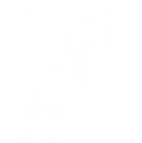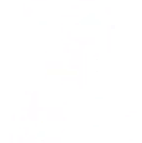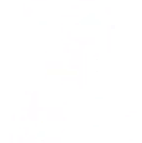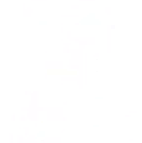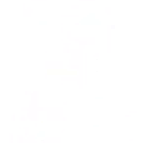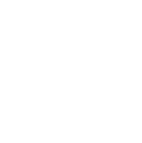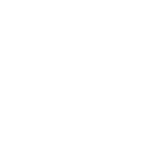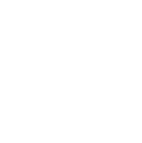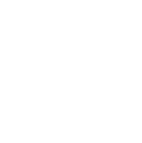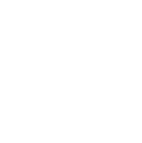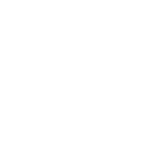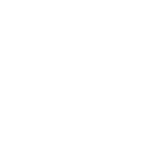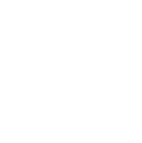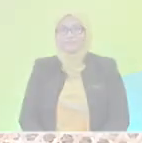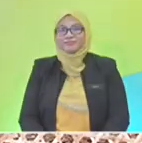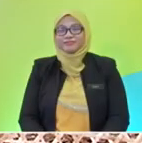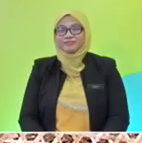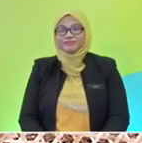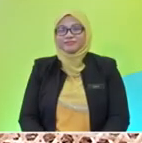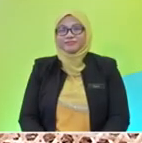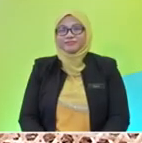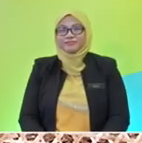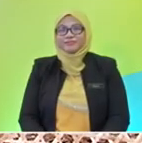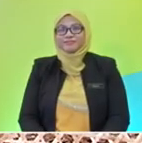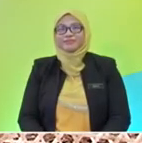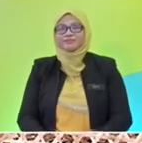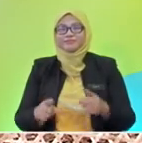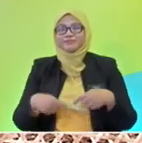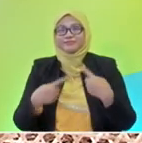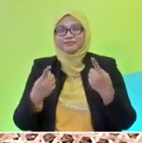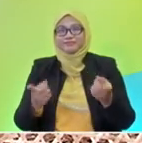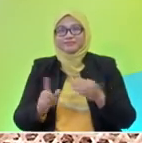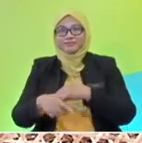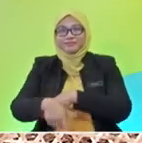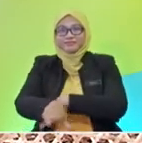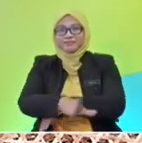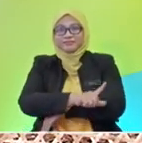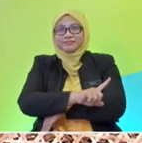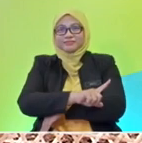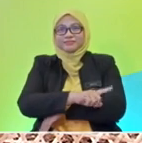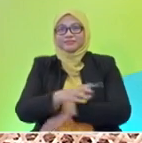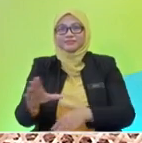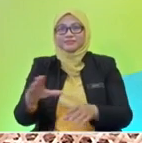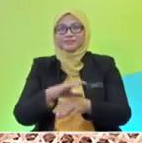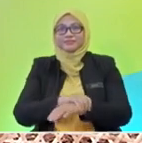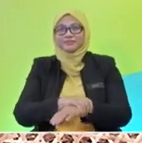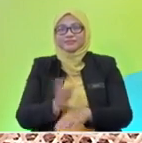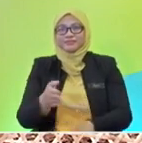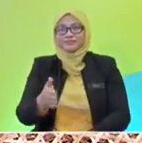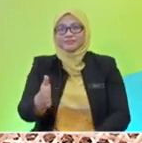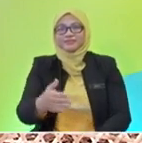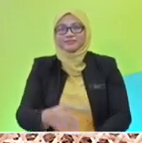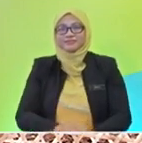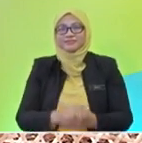TV KPM. Pergi ke laut menangkap ikan, selamat sejahtera saya ucapkan.